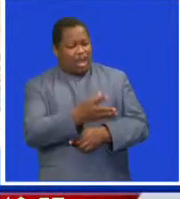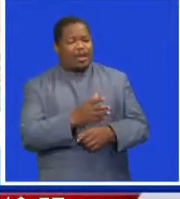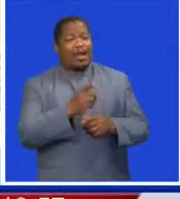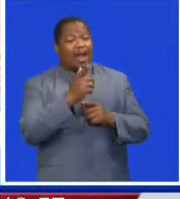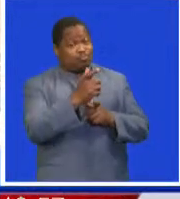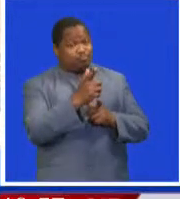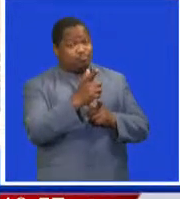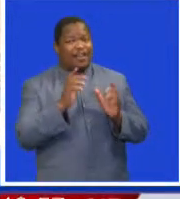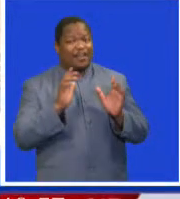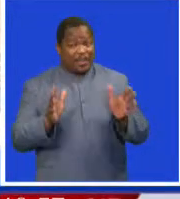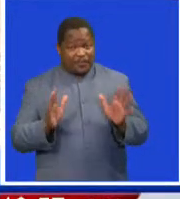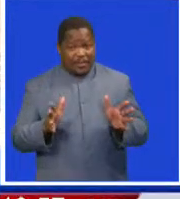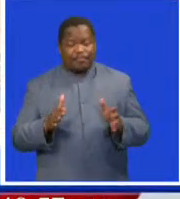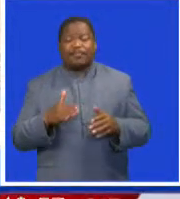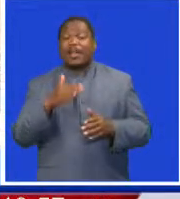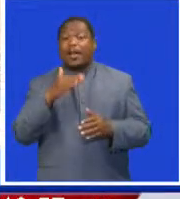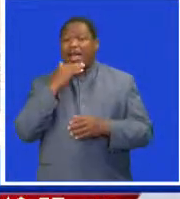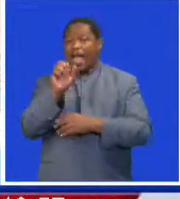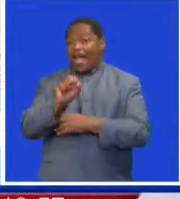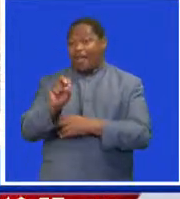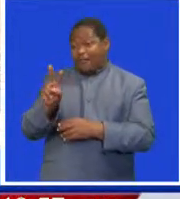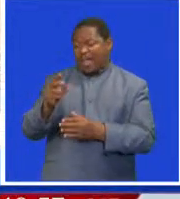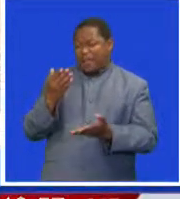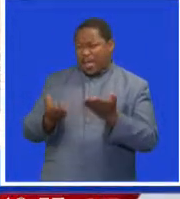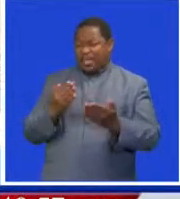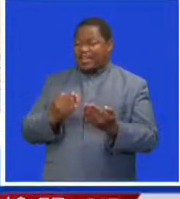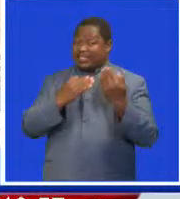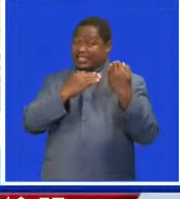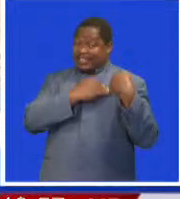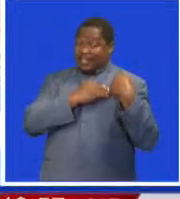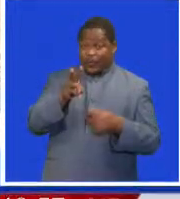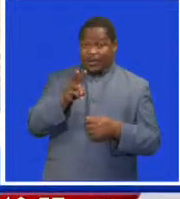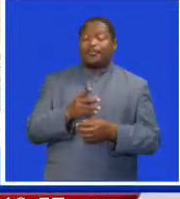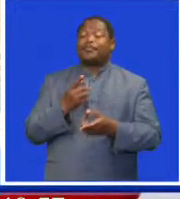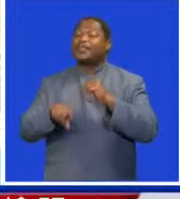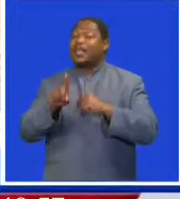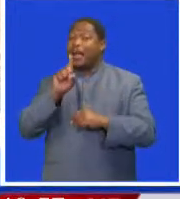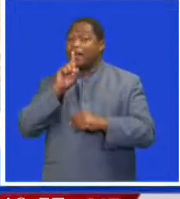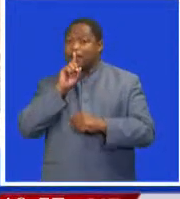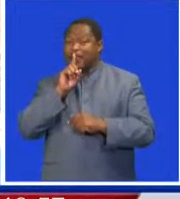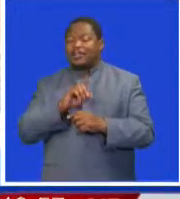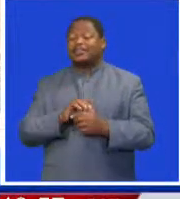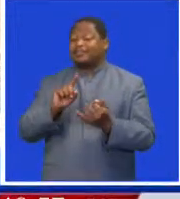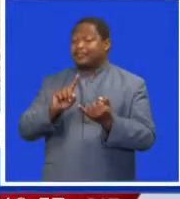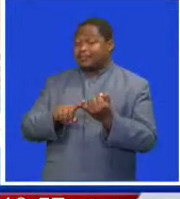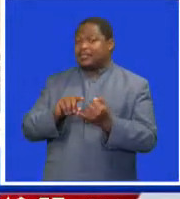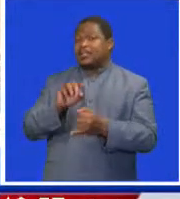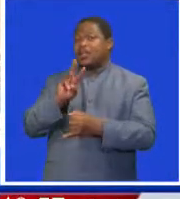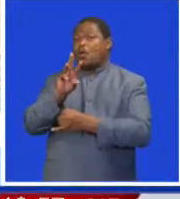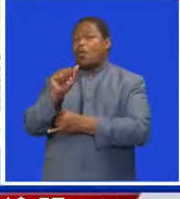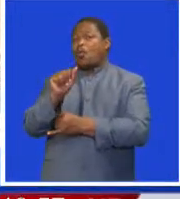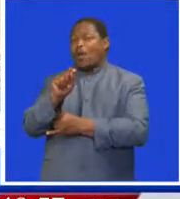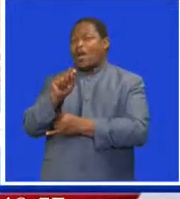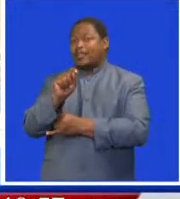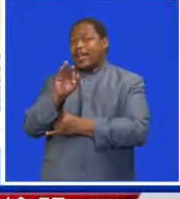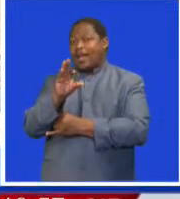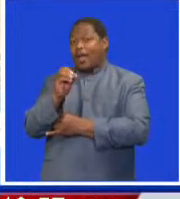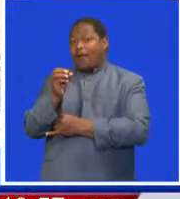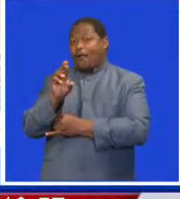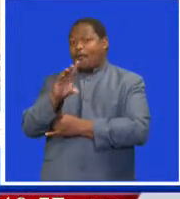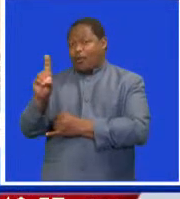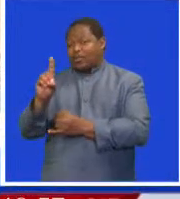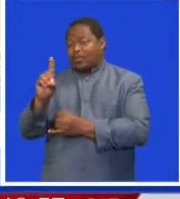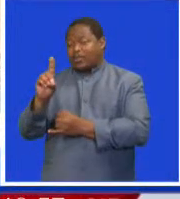vele litayikhona kuyibalekela inkemba sitawubona nje ukuthi iWatford noma iBournemouth ngiyo vele lidliwe inkemba khona